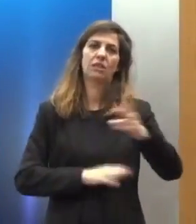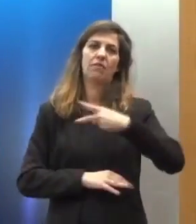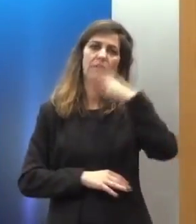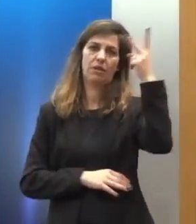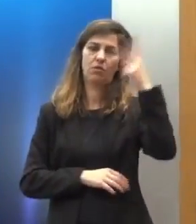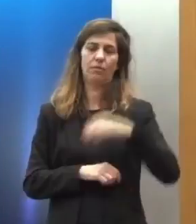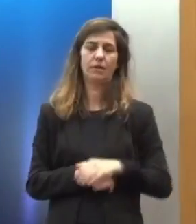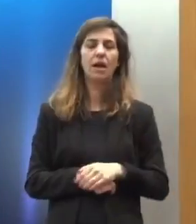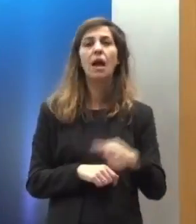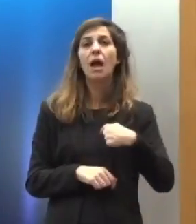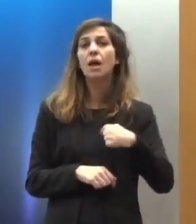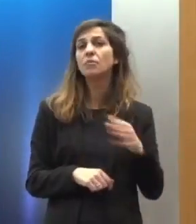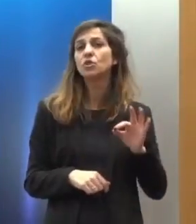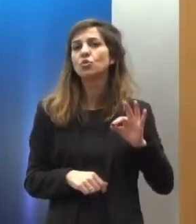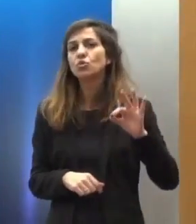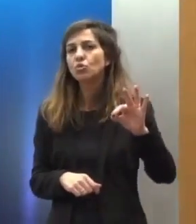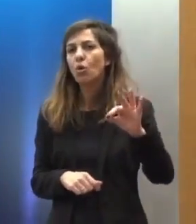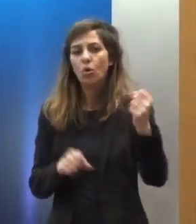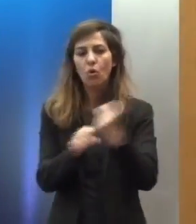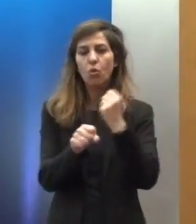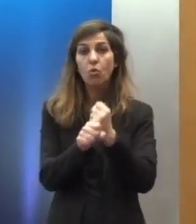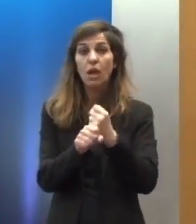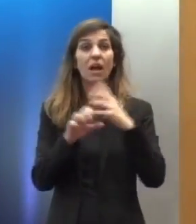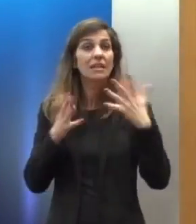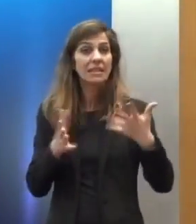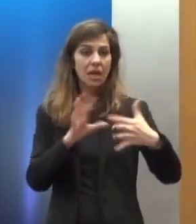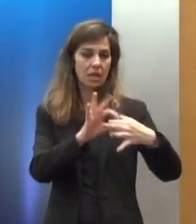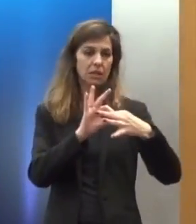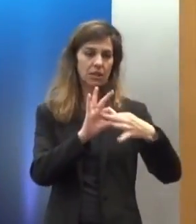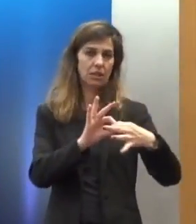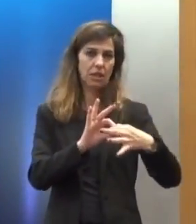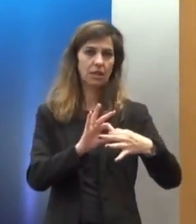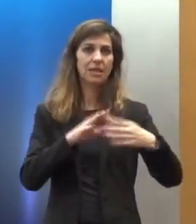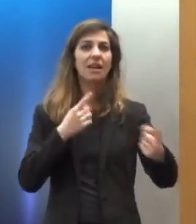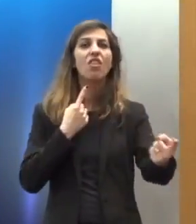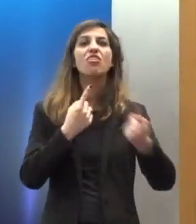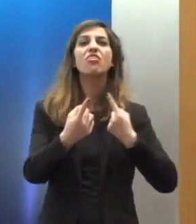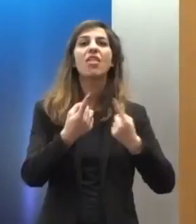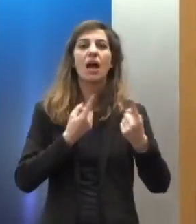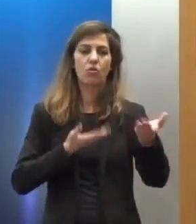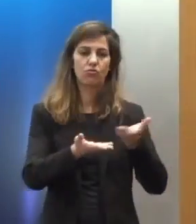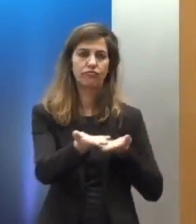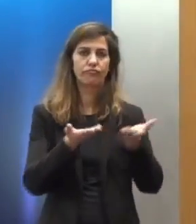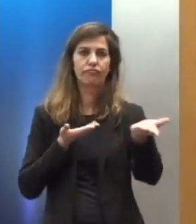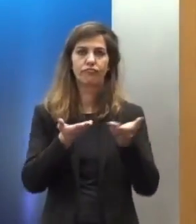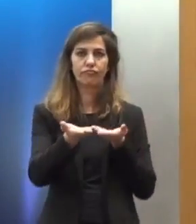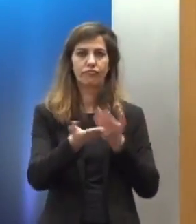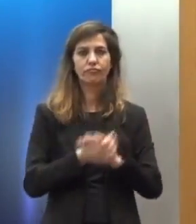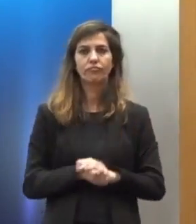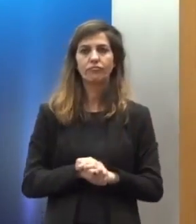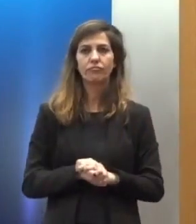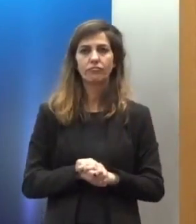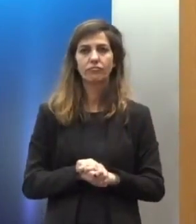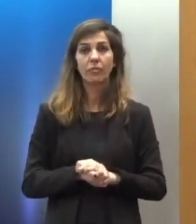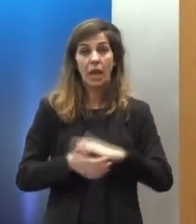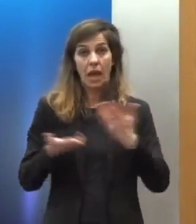είναι να εργαζόμαστε με πνεύμα συνεργασίας και επικοδομητικού διαλόγου. Τόσο διμερώς, όσο